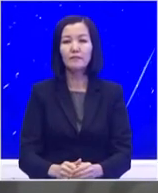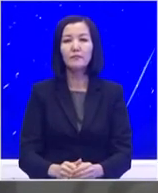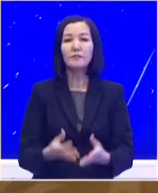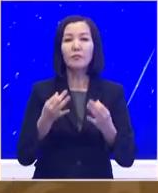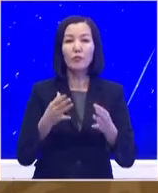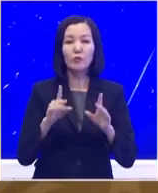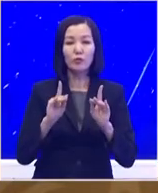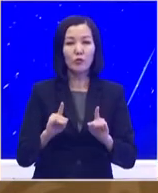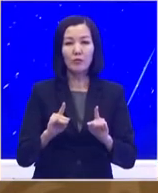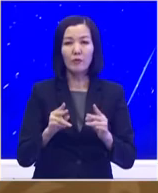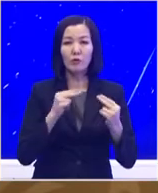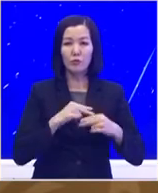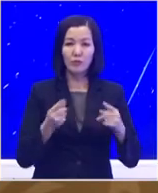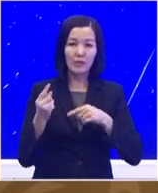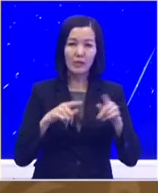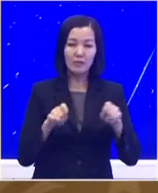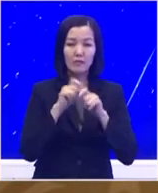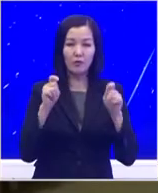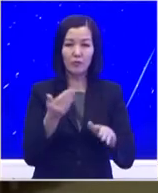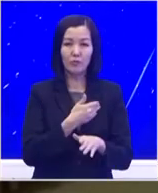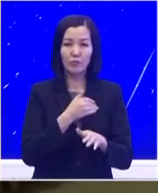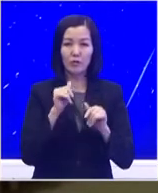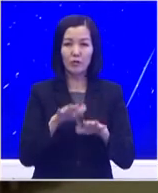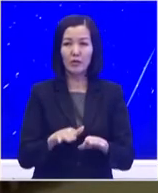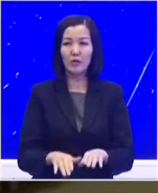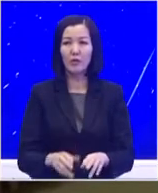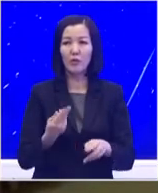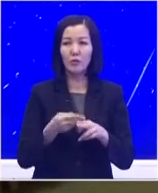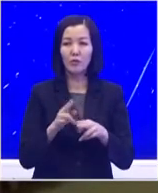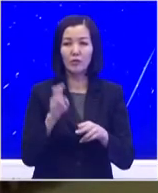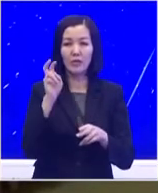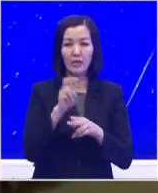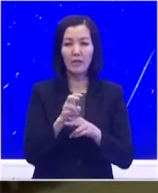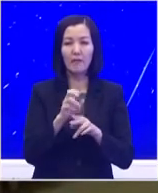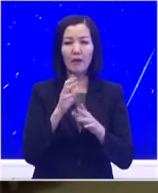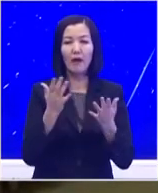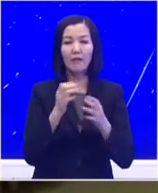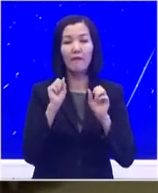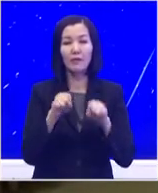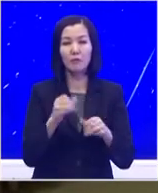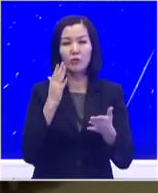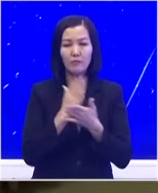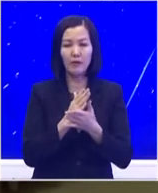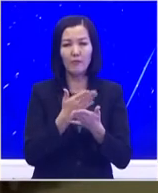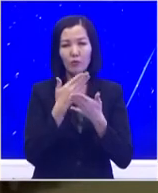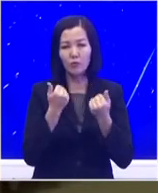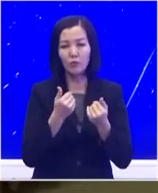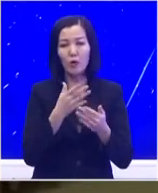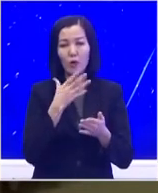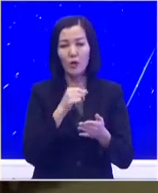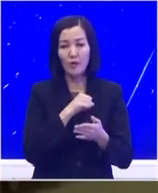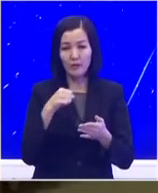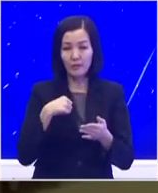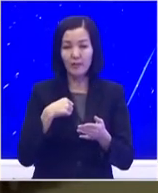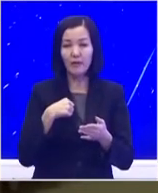жатпай, қарекетке көшсек деген ойға келді. Осында келіп, қандай мүмкіншіліктер бар көп бала аналарға. Өзінде көп бала ана